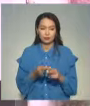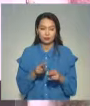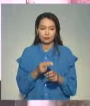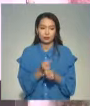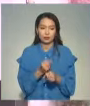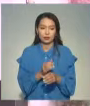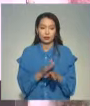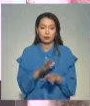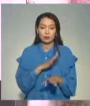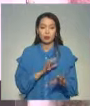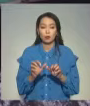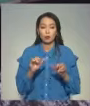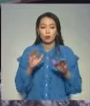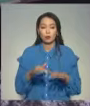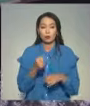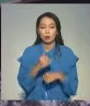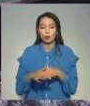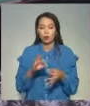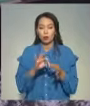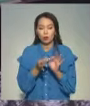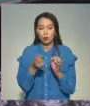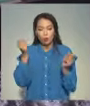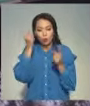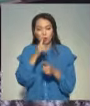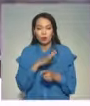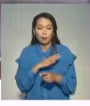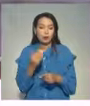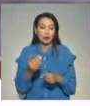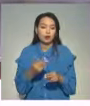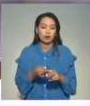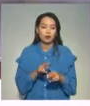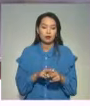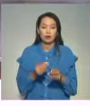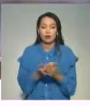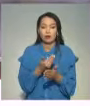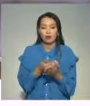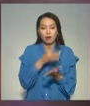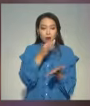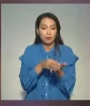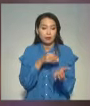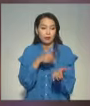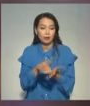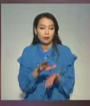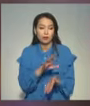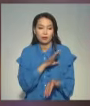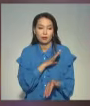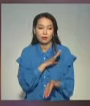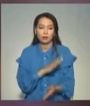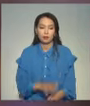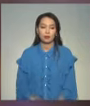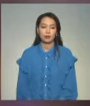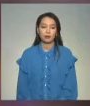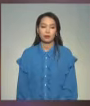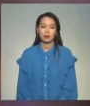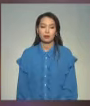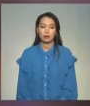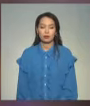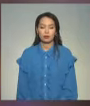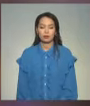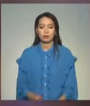Жеке массаж жасау орталығынан мән-жайды білмек болдық. Алайда олар арнайы сұхбат беруден бас тартты. Дәл қазір сіздерге бере алмаймыз. Уақыт